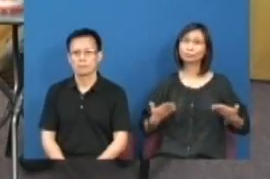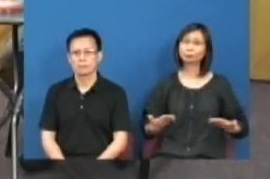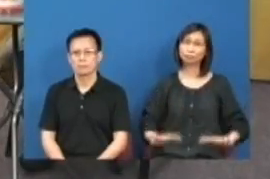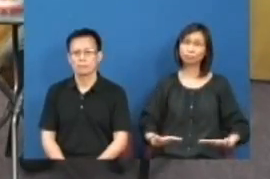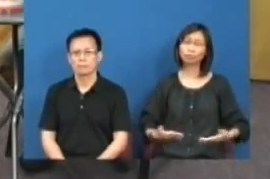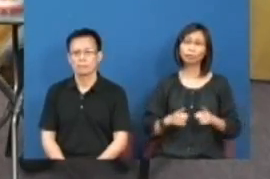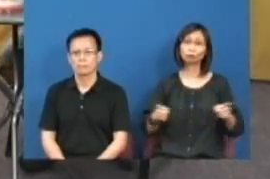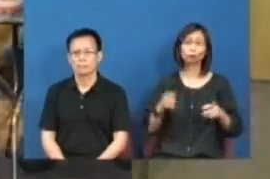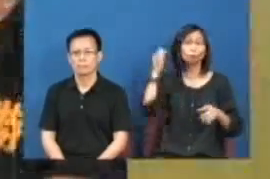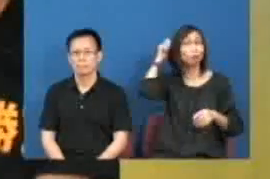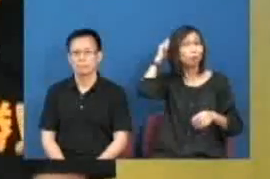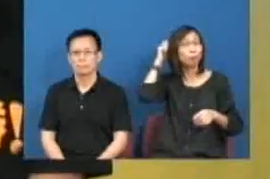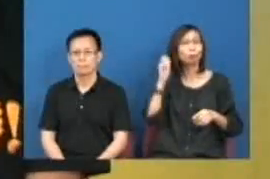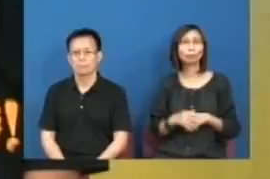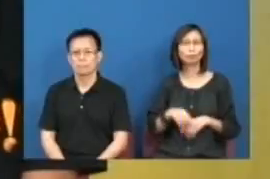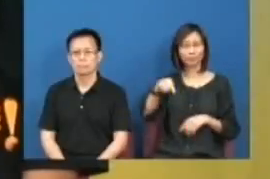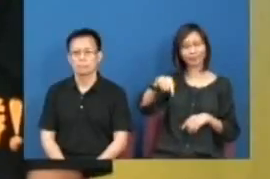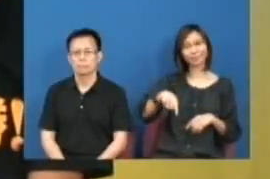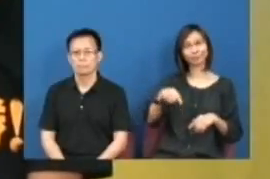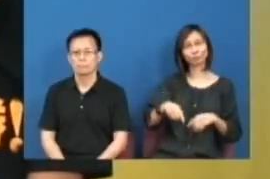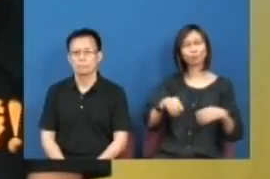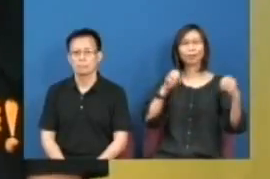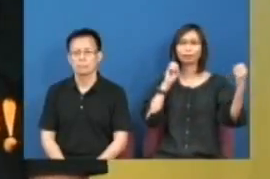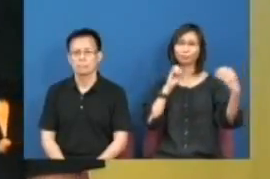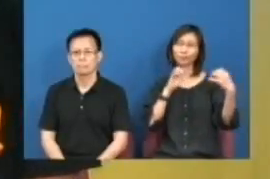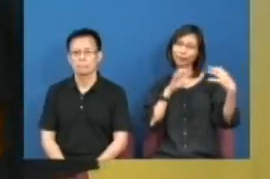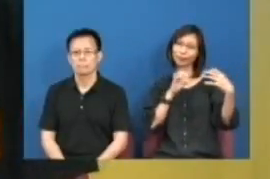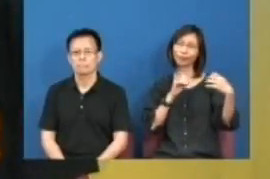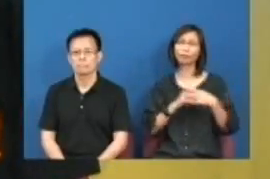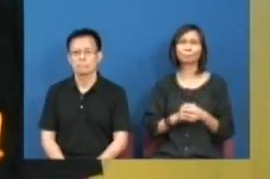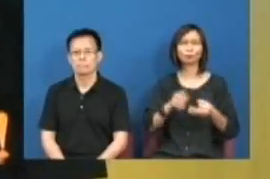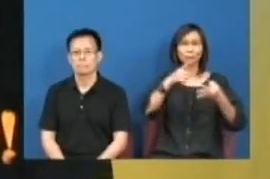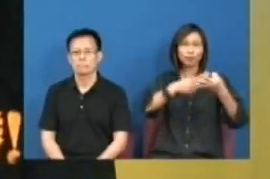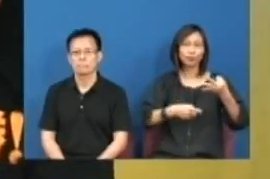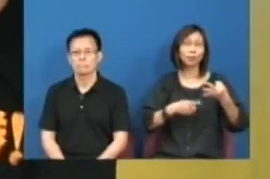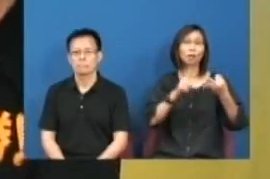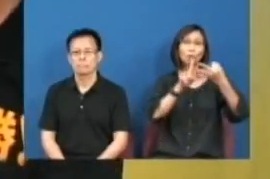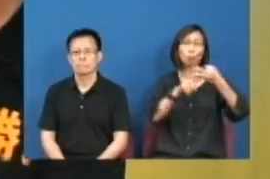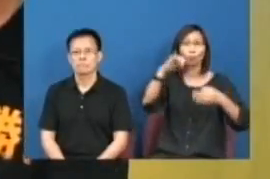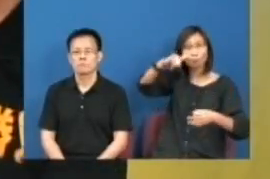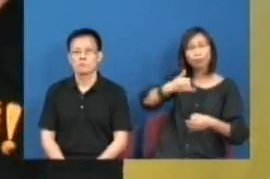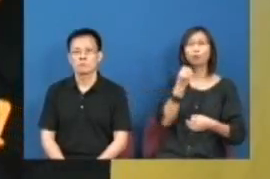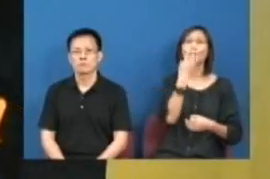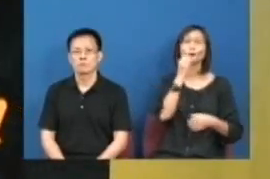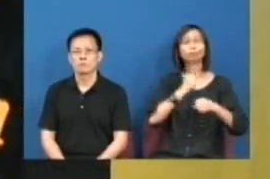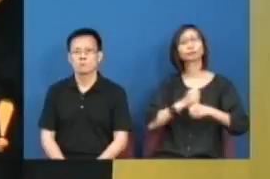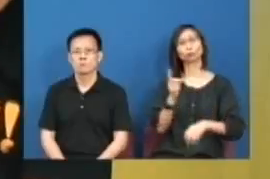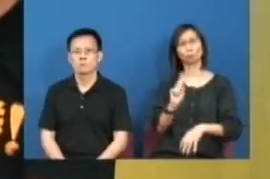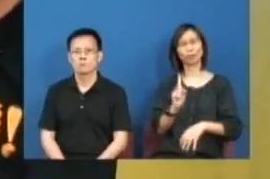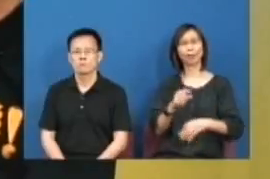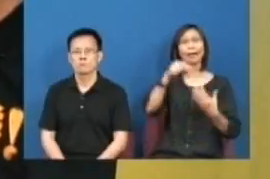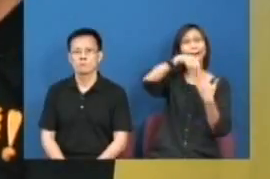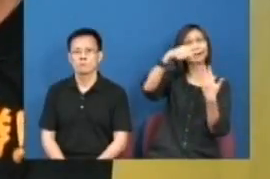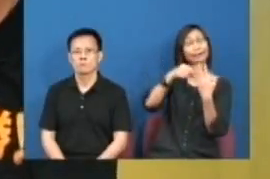就都會喺呢一度同大家分析一下，究竟王光亞嚟香港究竟發生咩事啊？究竟係咪真係揀人啦、